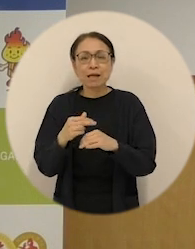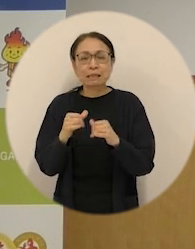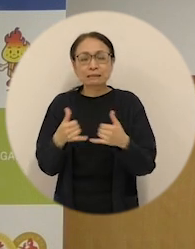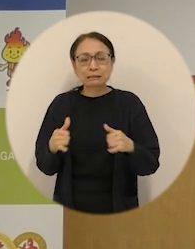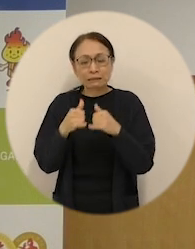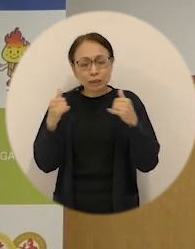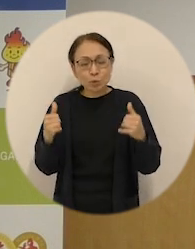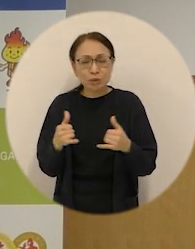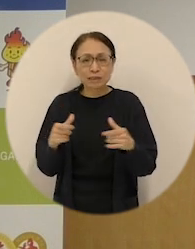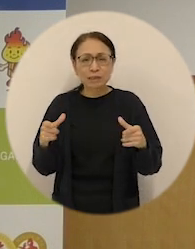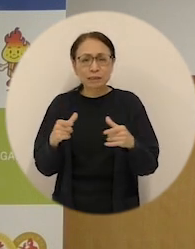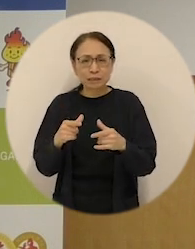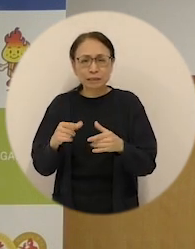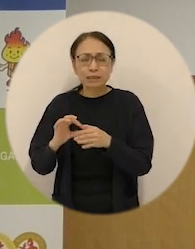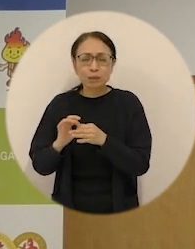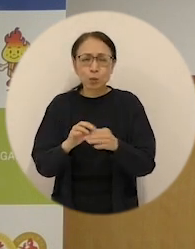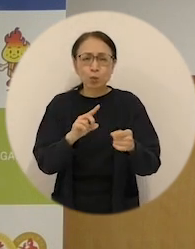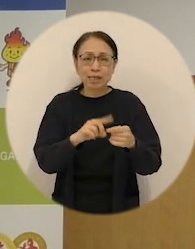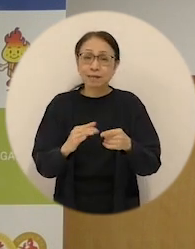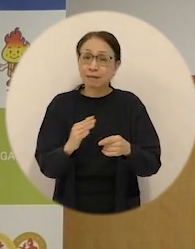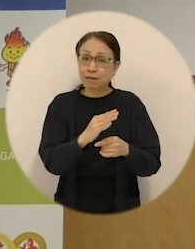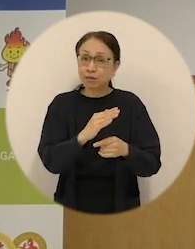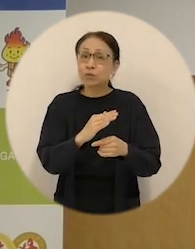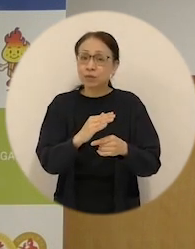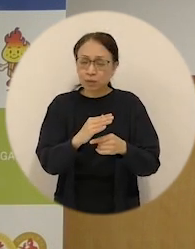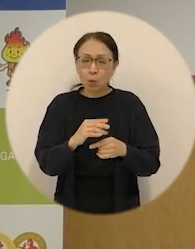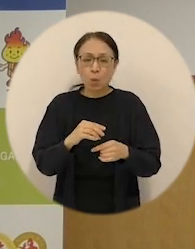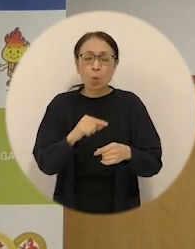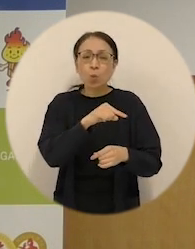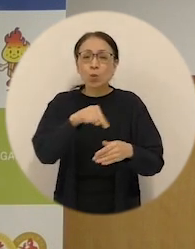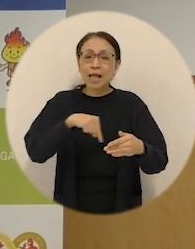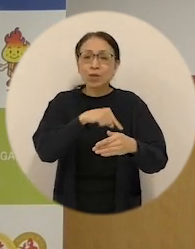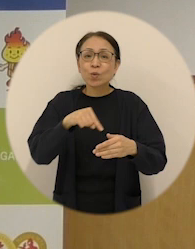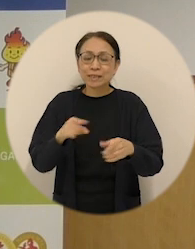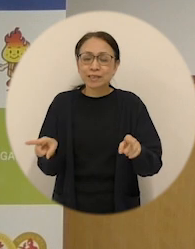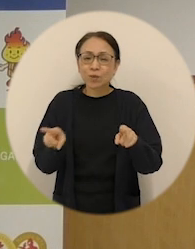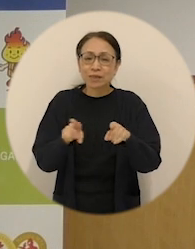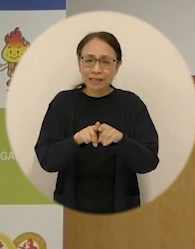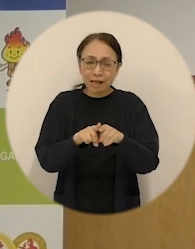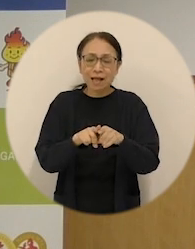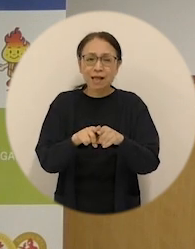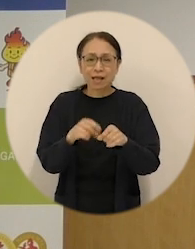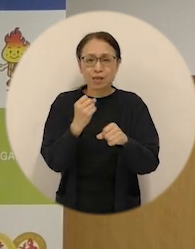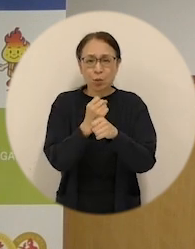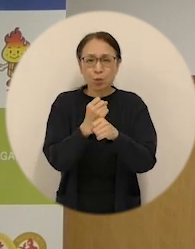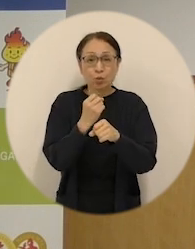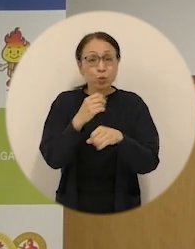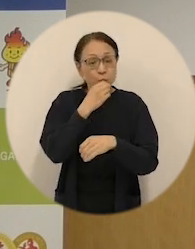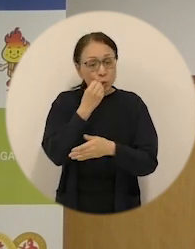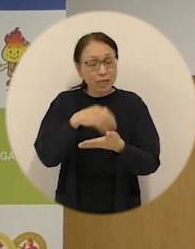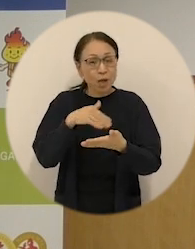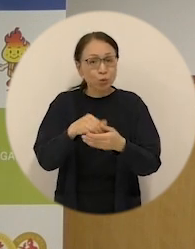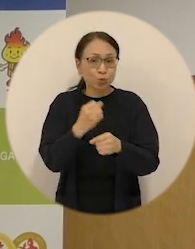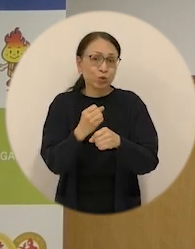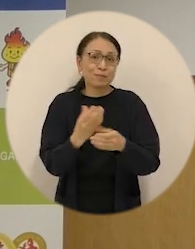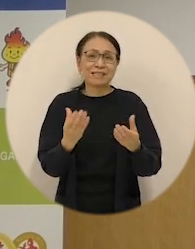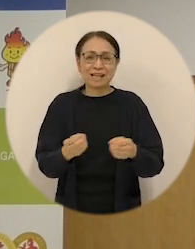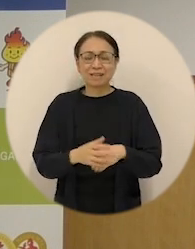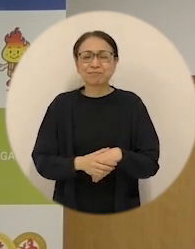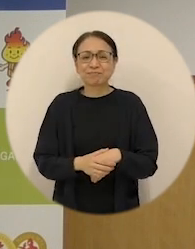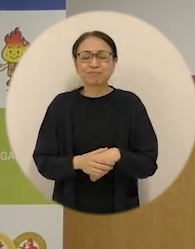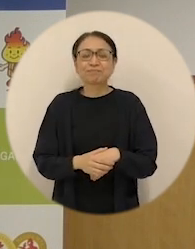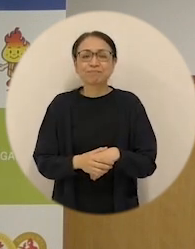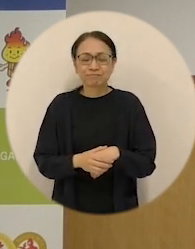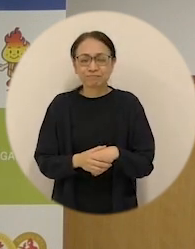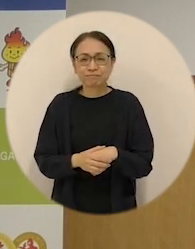的発展計画に沿った街づくりの推進を図る予算として編成したところであります。編成に